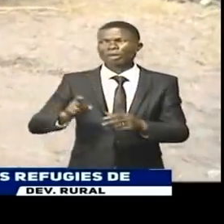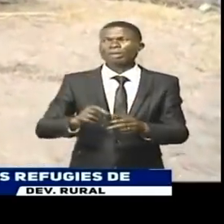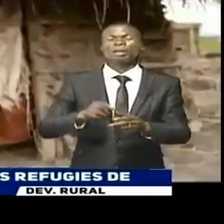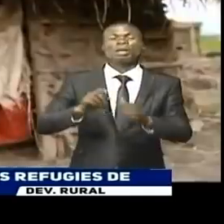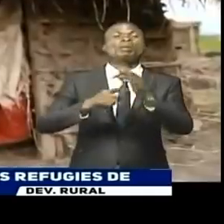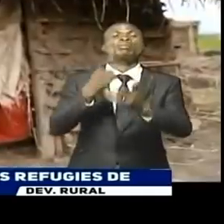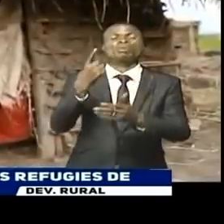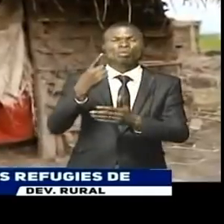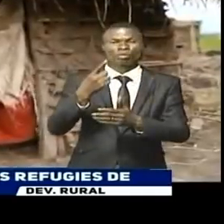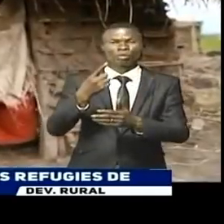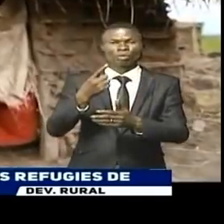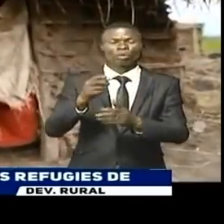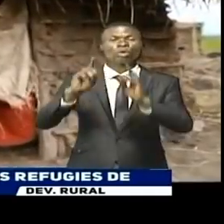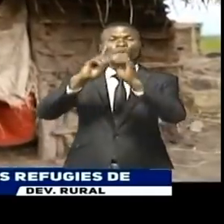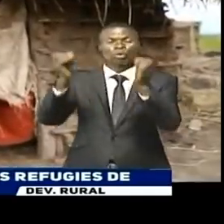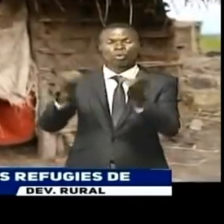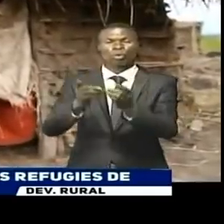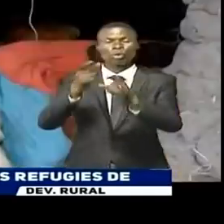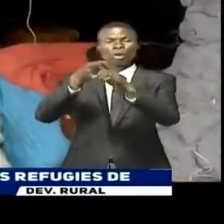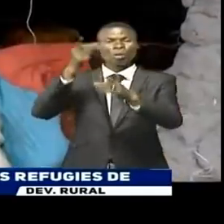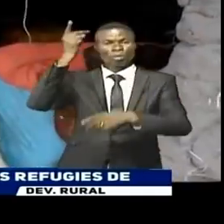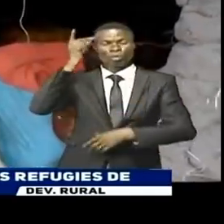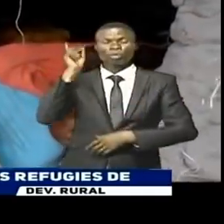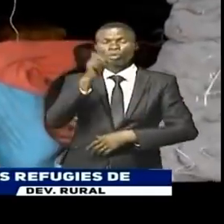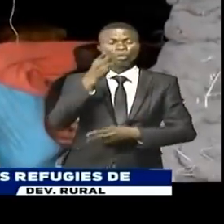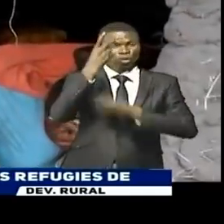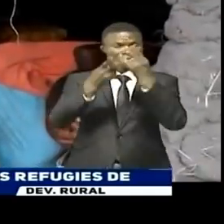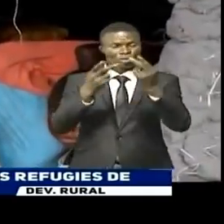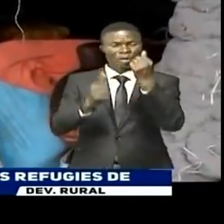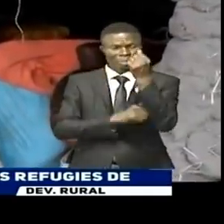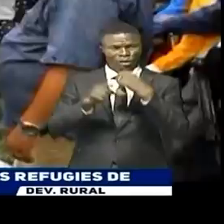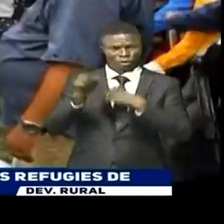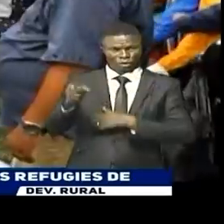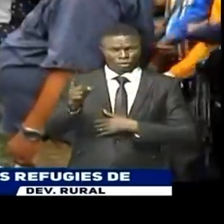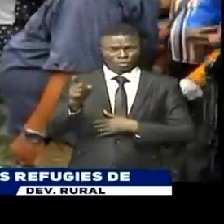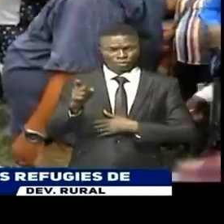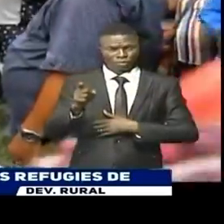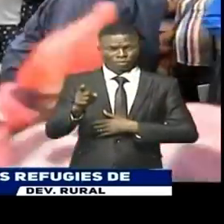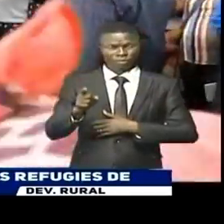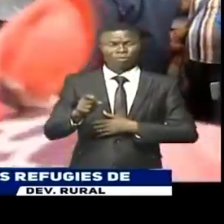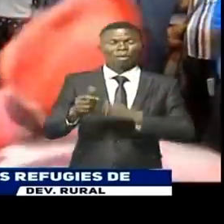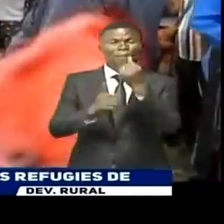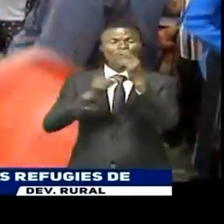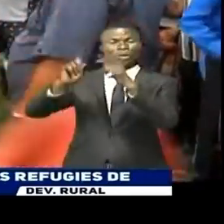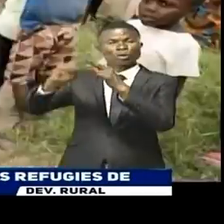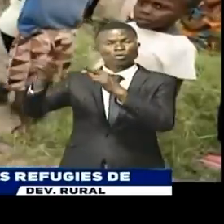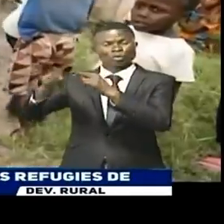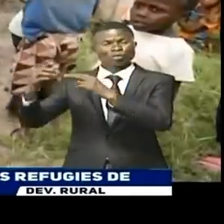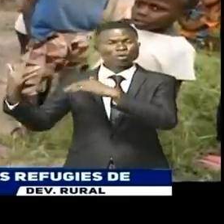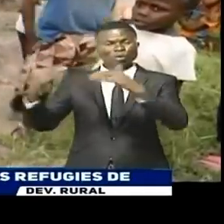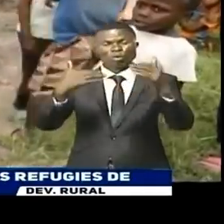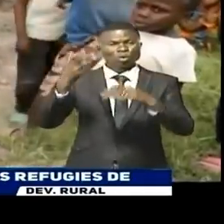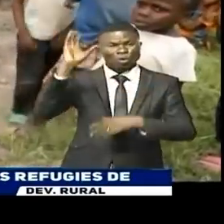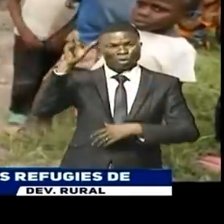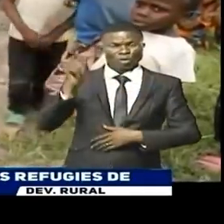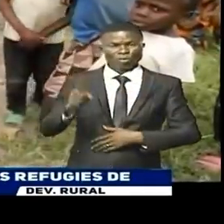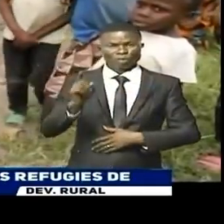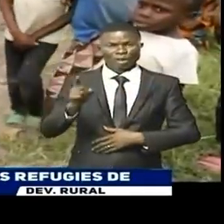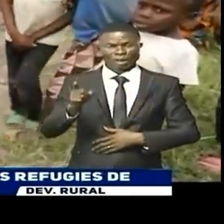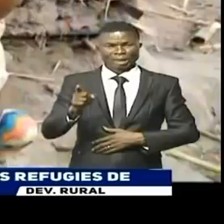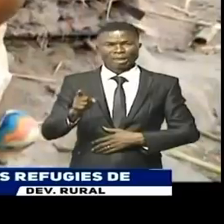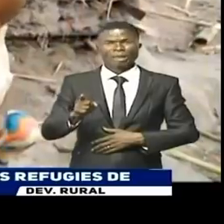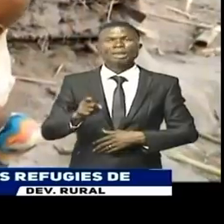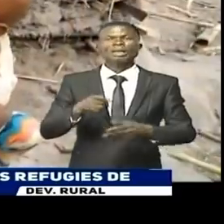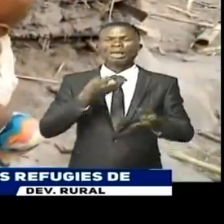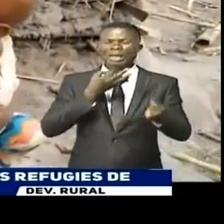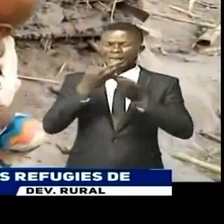fois que délégation venue de kinshasa l'europe visite s'est déplacé de guerre interne manque de tout pas d'école pour les